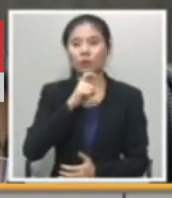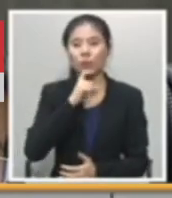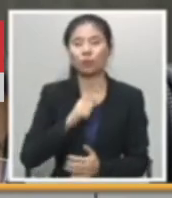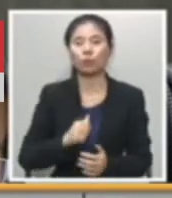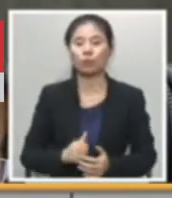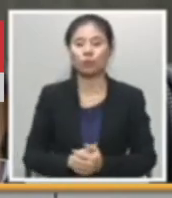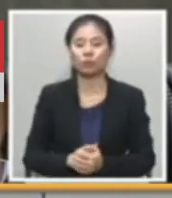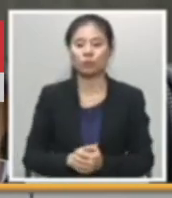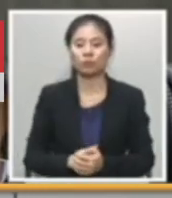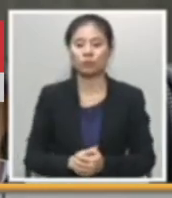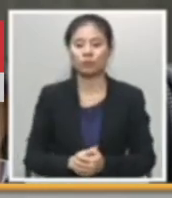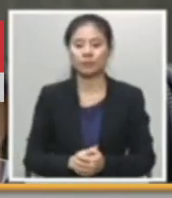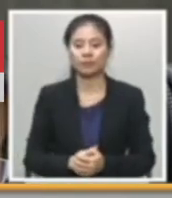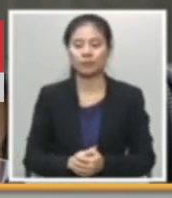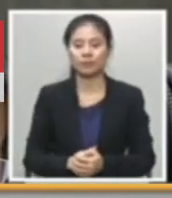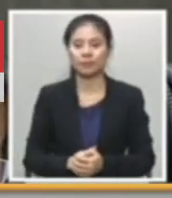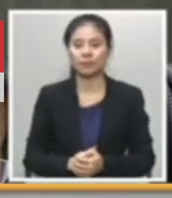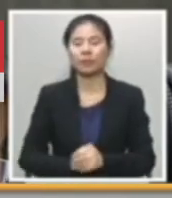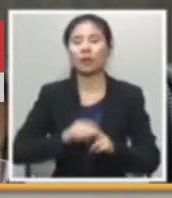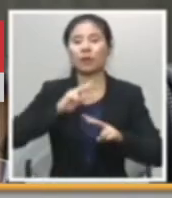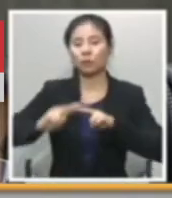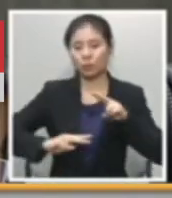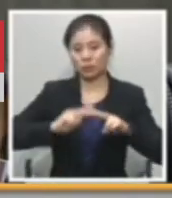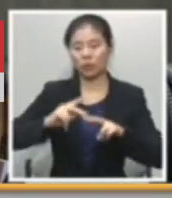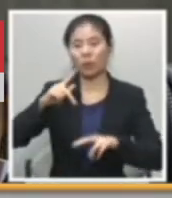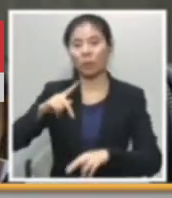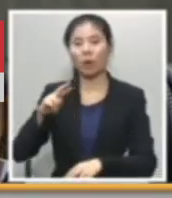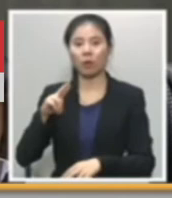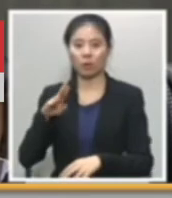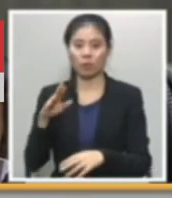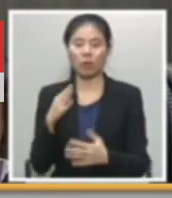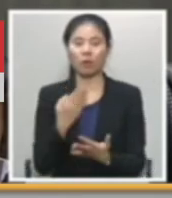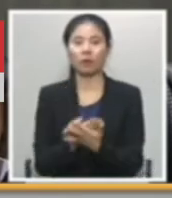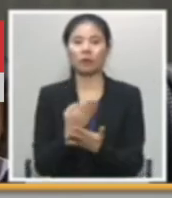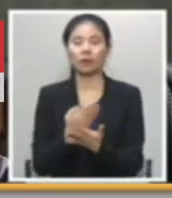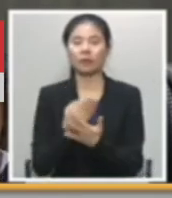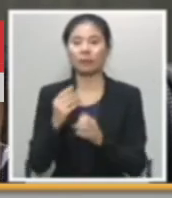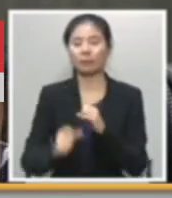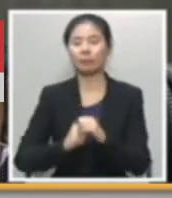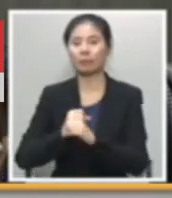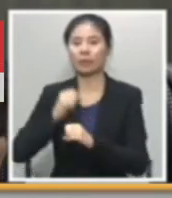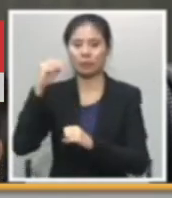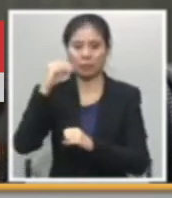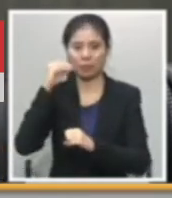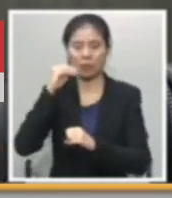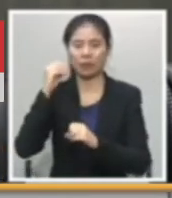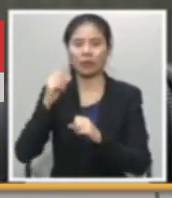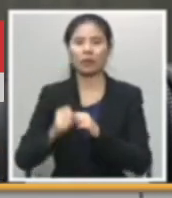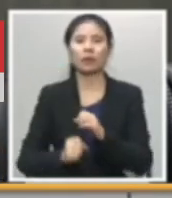พครับจากการตรวจสอบพรบ.งบประมาณรายจ่ายประจำปี